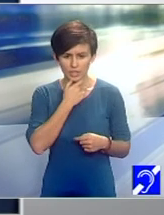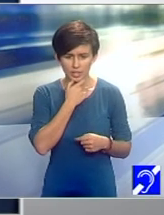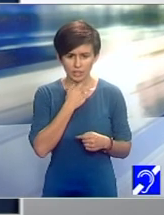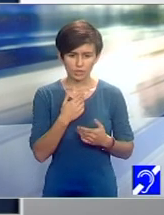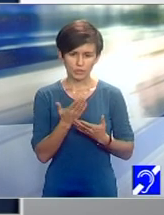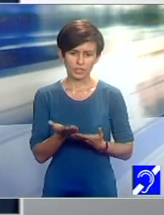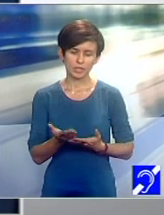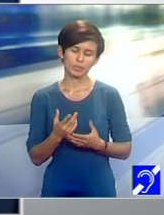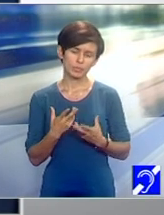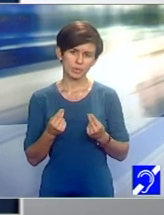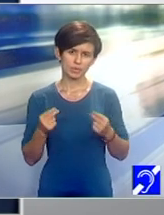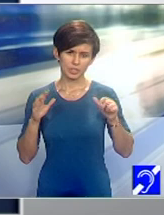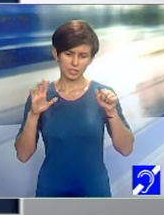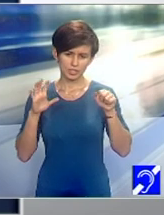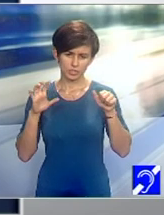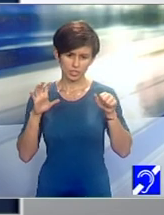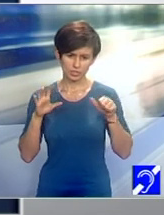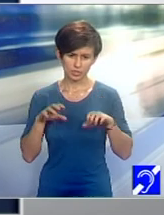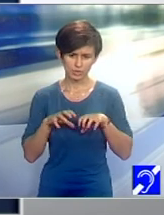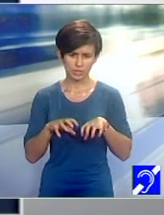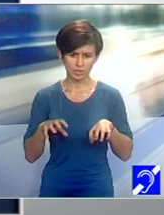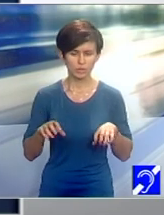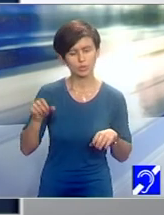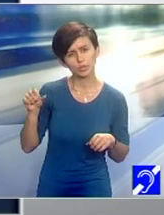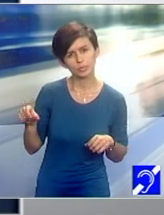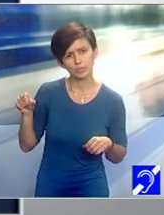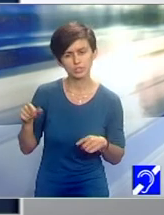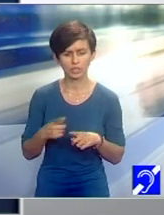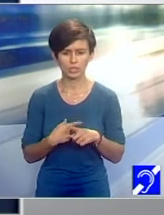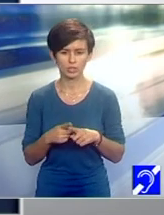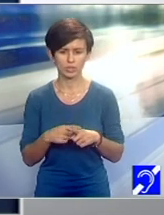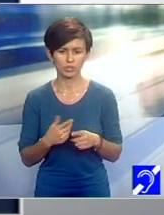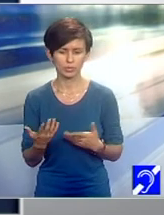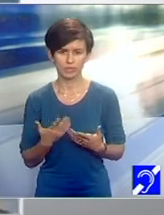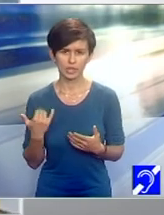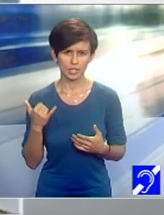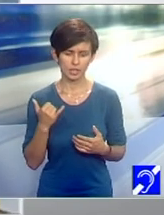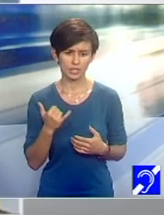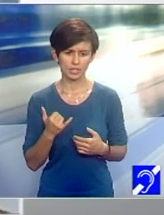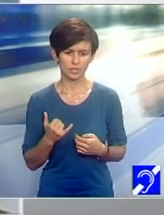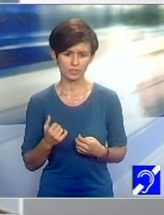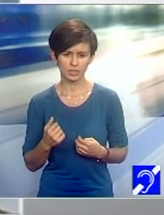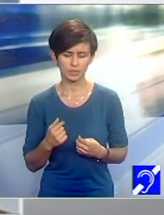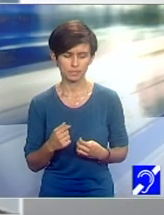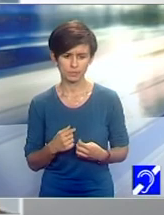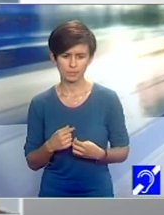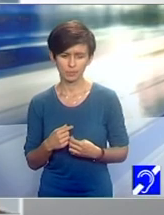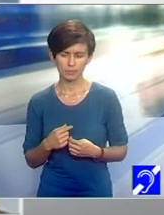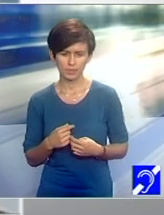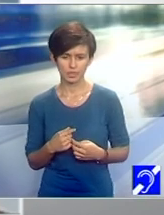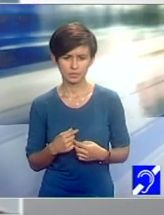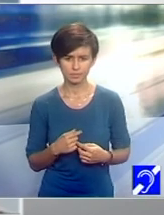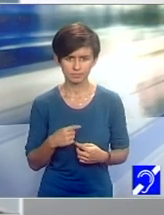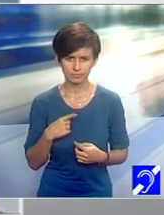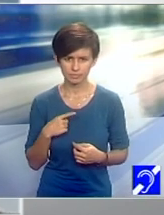locuri distincte candidaților romi care vin la facultăți, vă dați seama că înmulțind, ajungem la